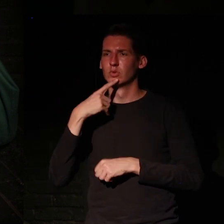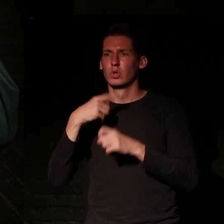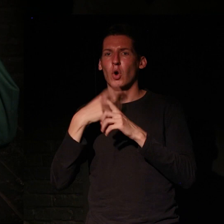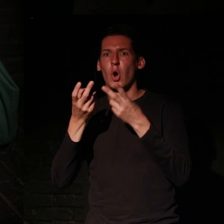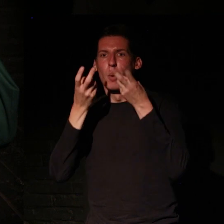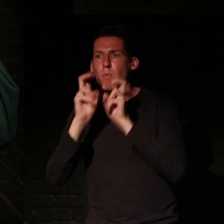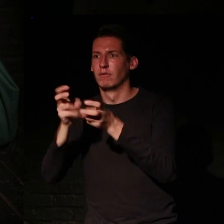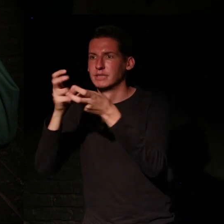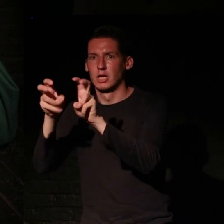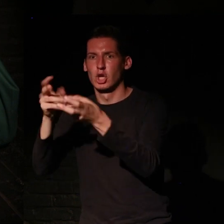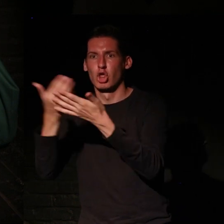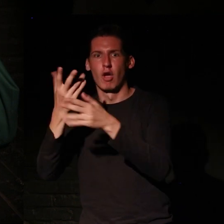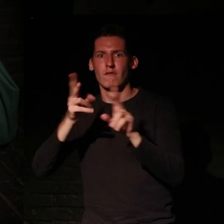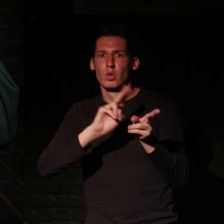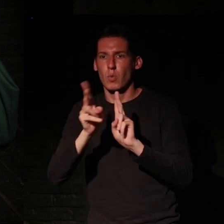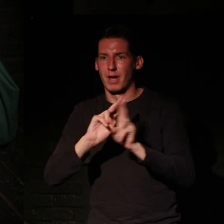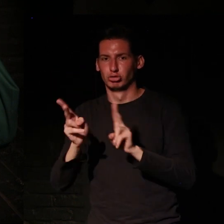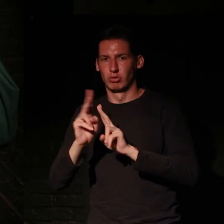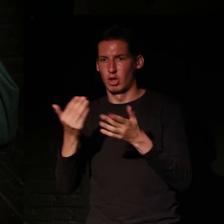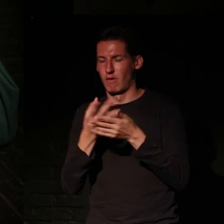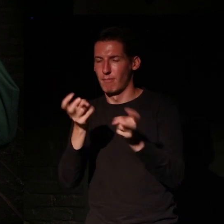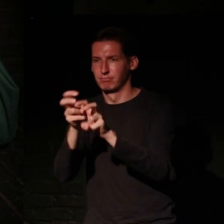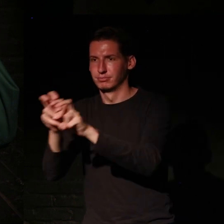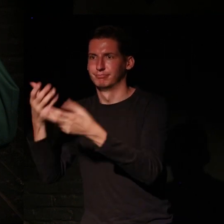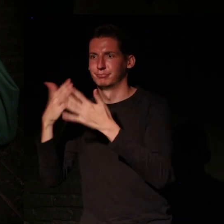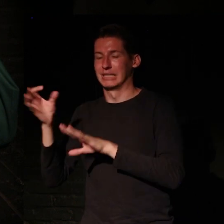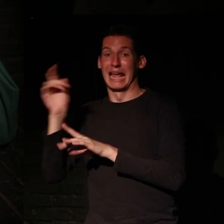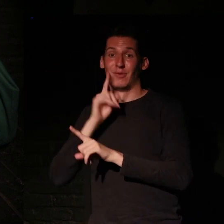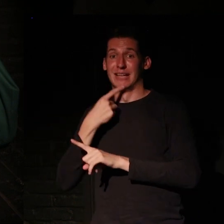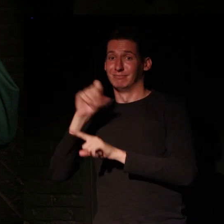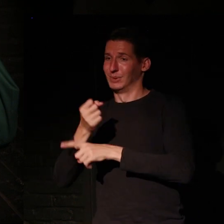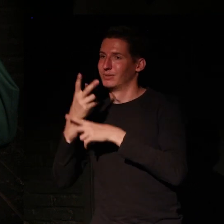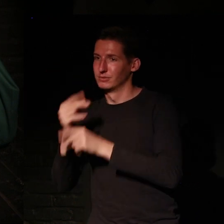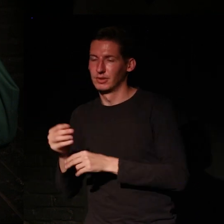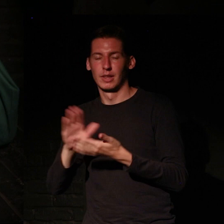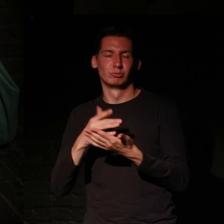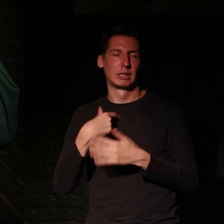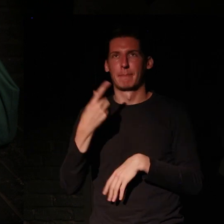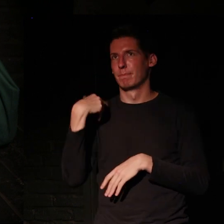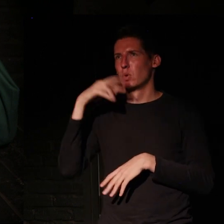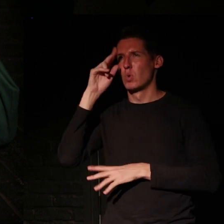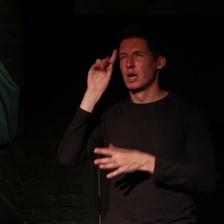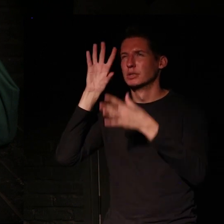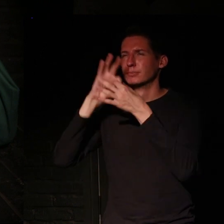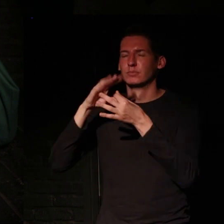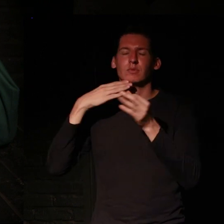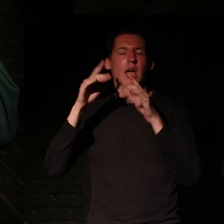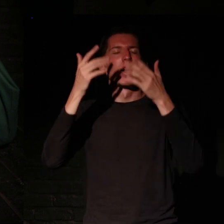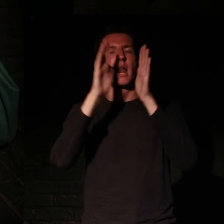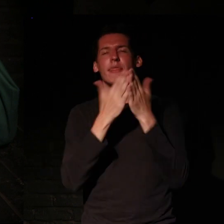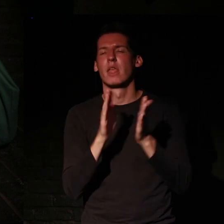powstawanie tego tłumaczenia. Ja akurat przypominam sobie z literatury taki